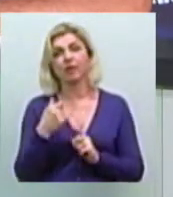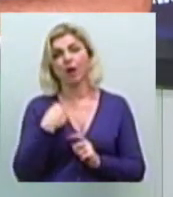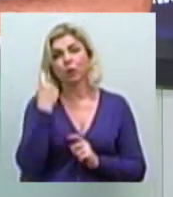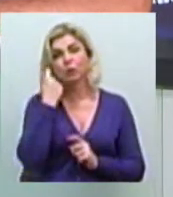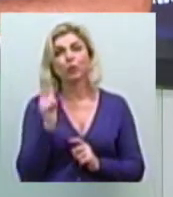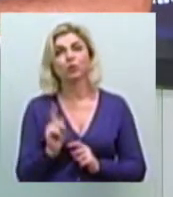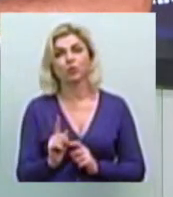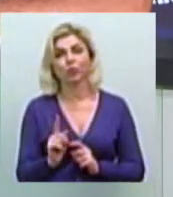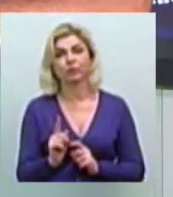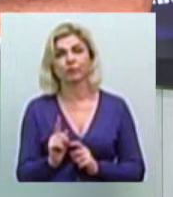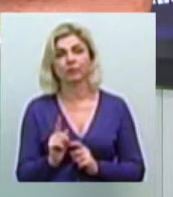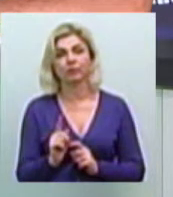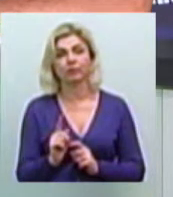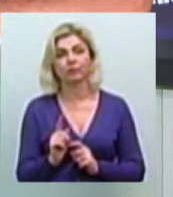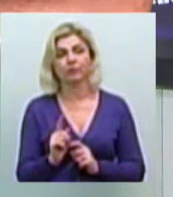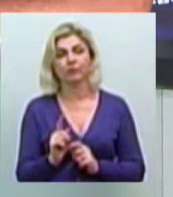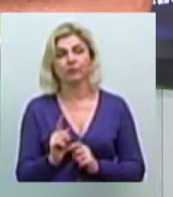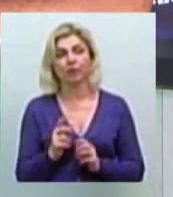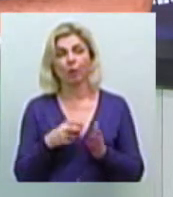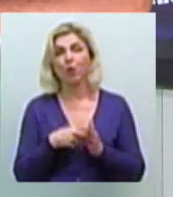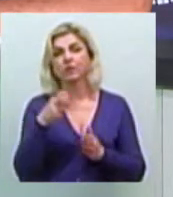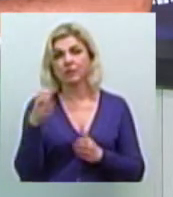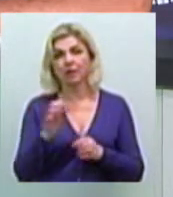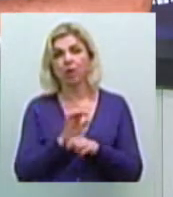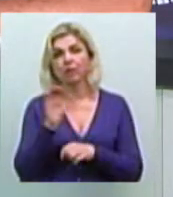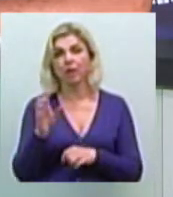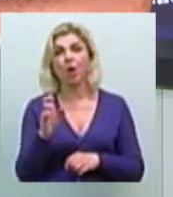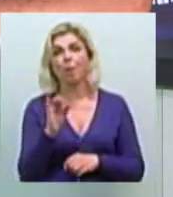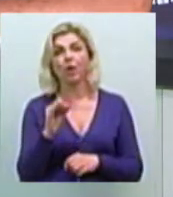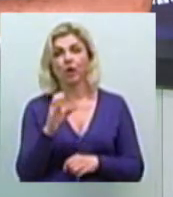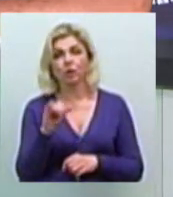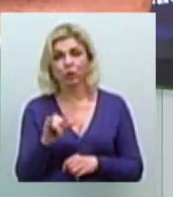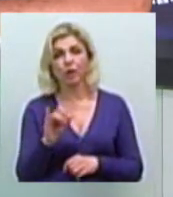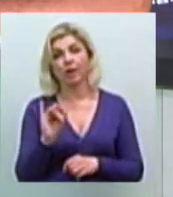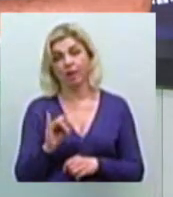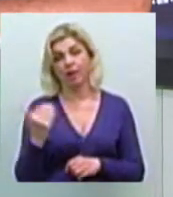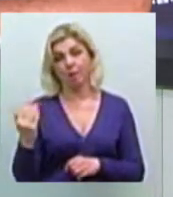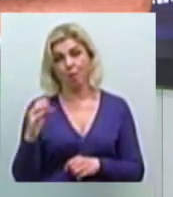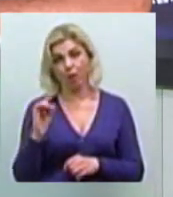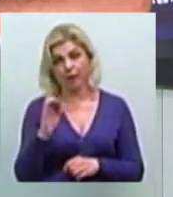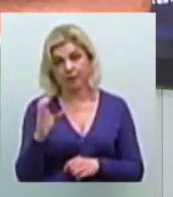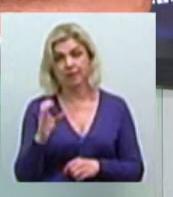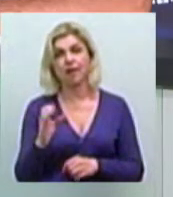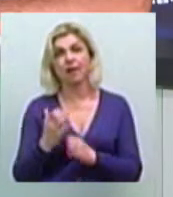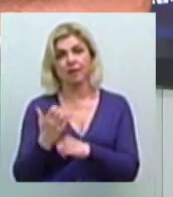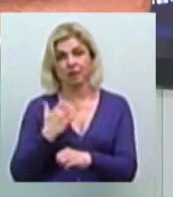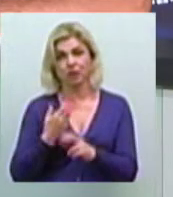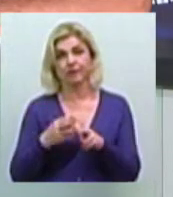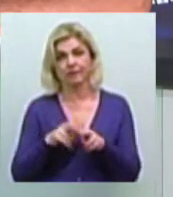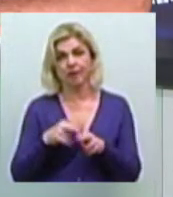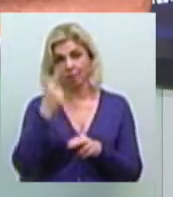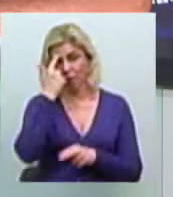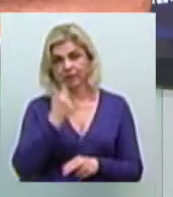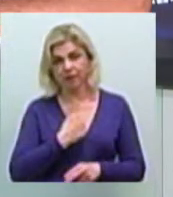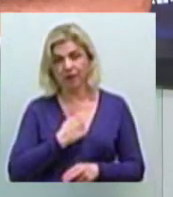ми посилання надамо Борису, і Борис надішле це посилання